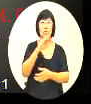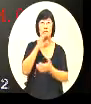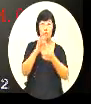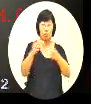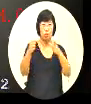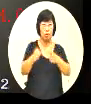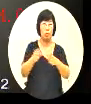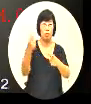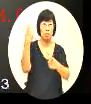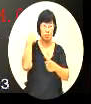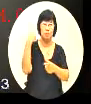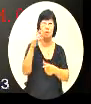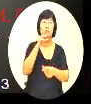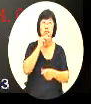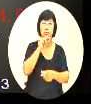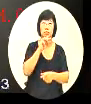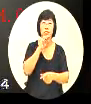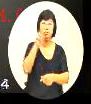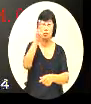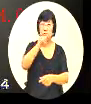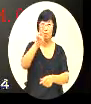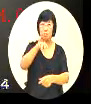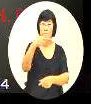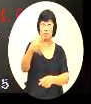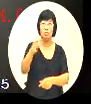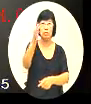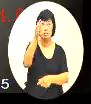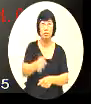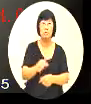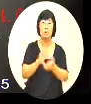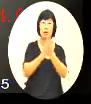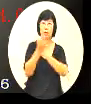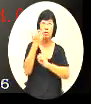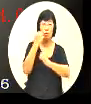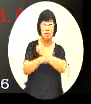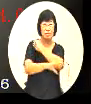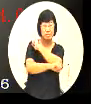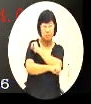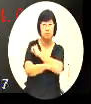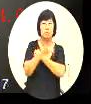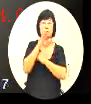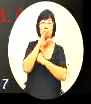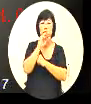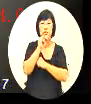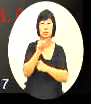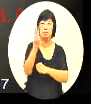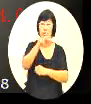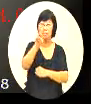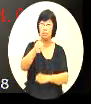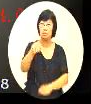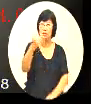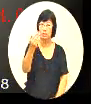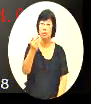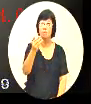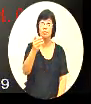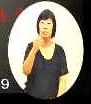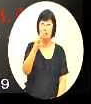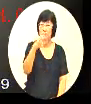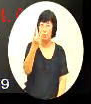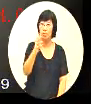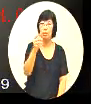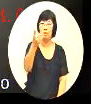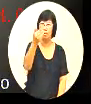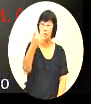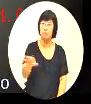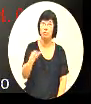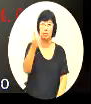款的话是2228亿，然后捷运基金是160亿，这两个加起来是2389亿，那么不受限债务未